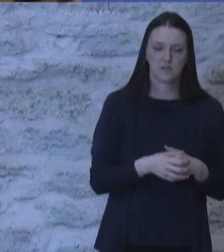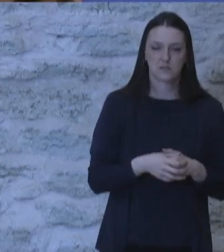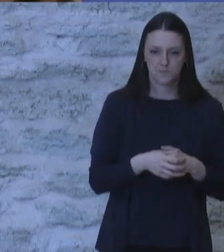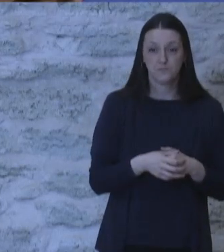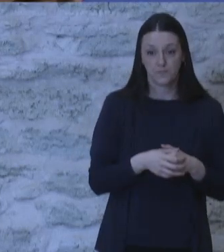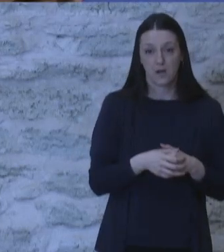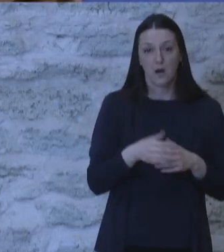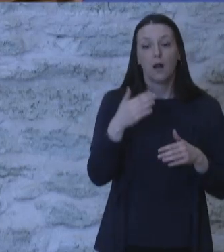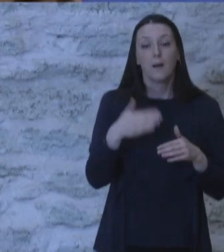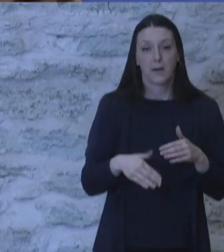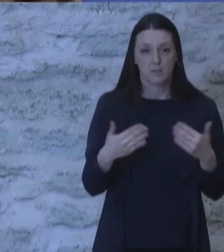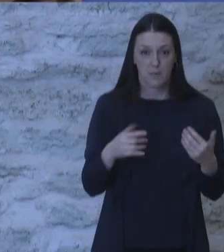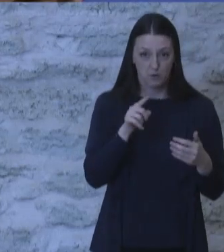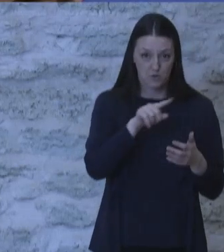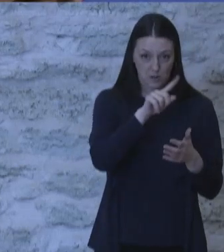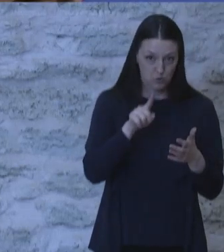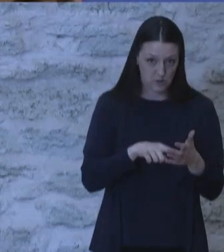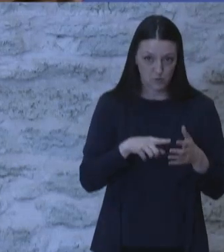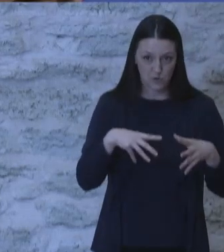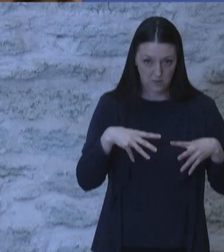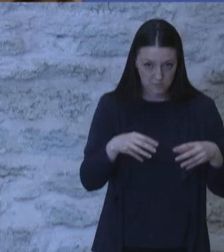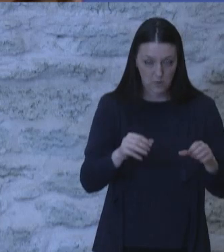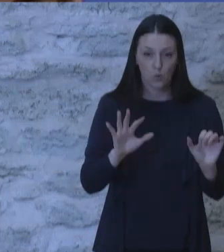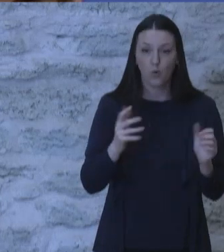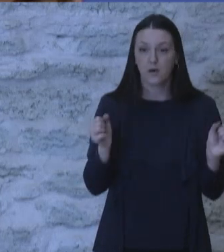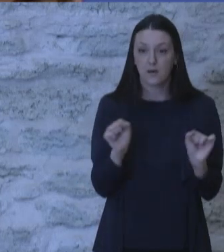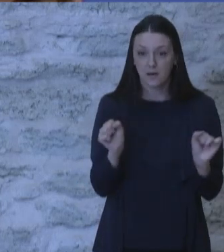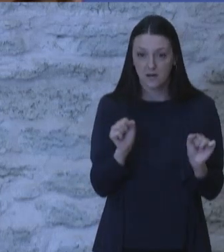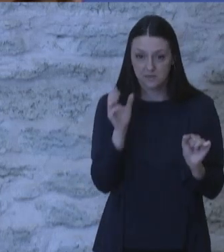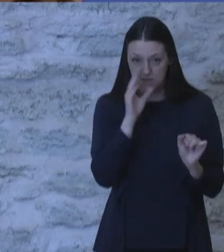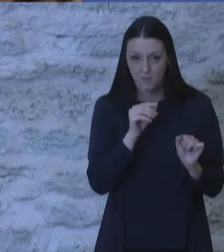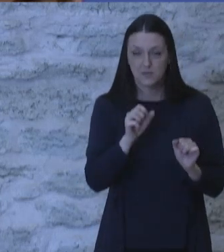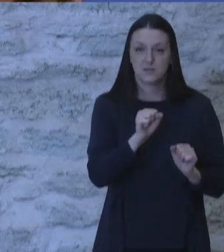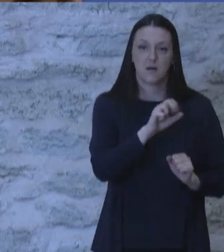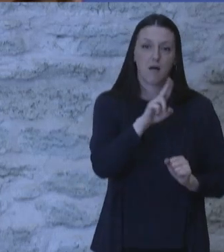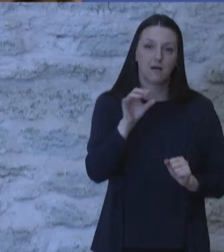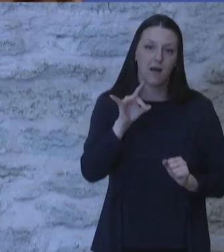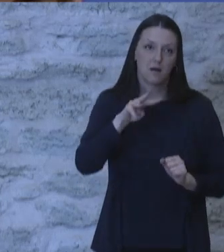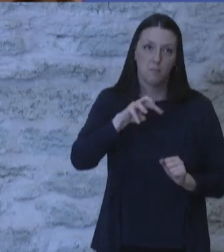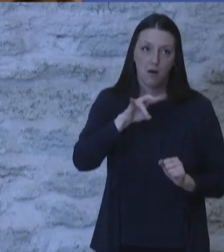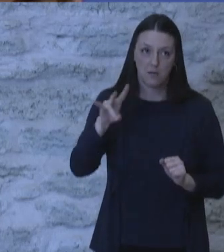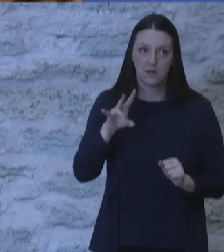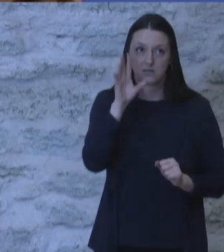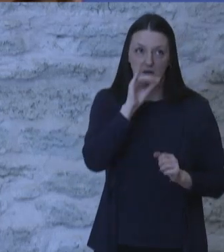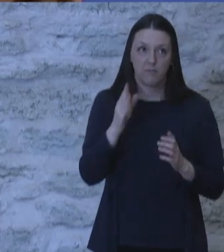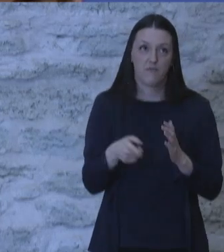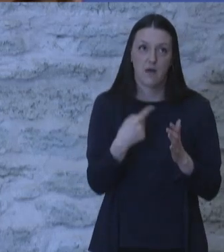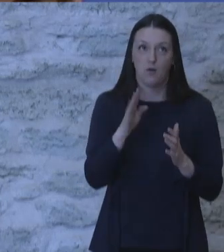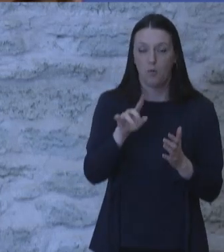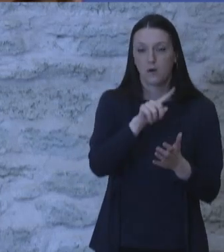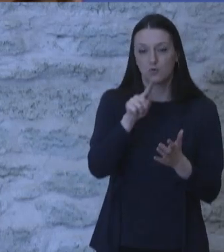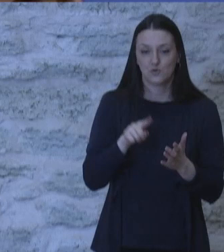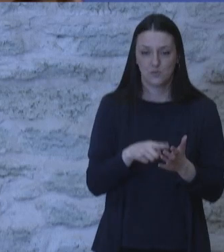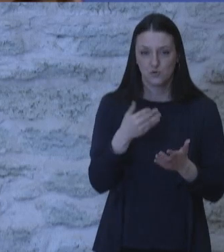käsitlemise ja kui hästi kiiresti teeme, siis Annel Jakerman saab veel esitada oma küsimuse